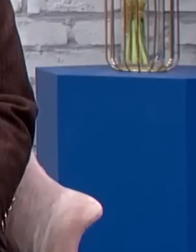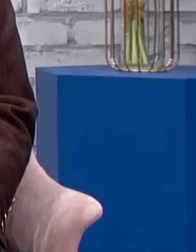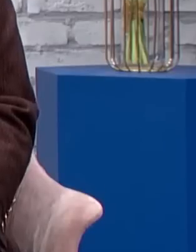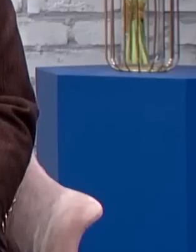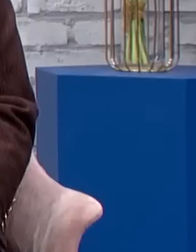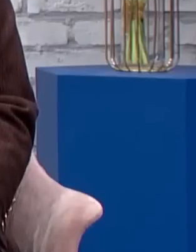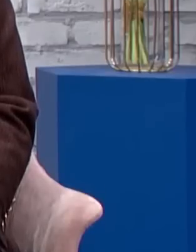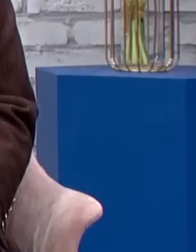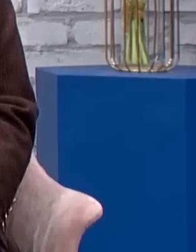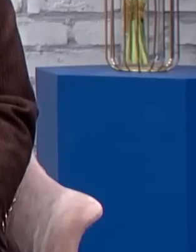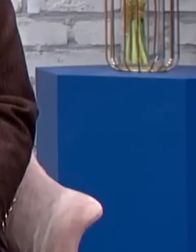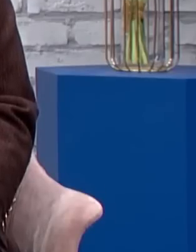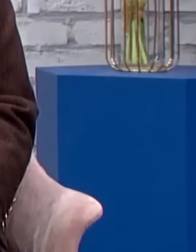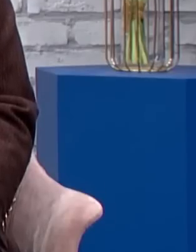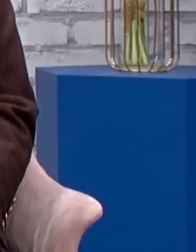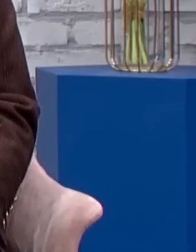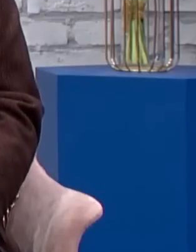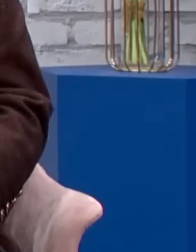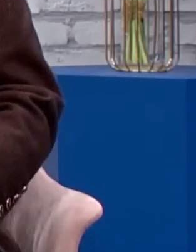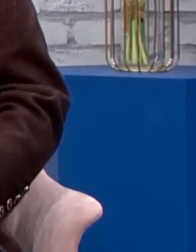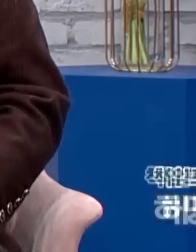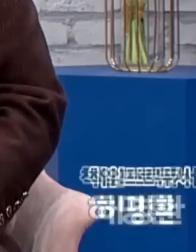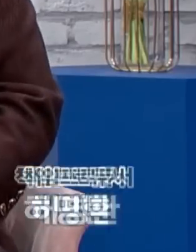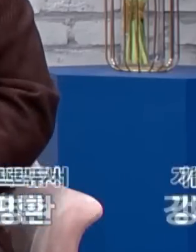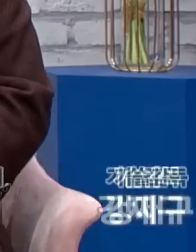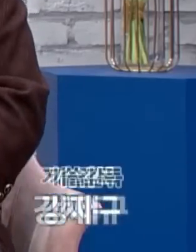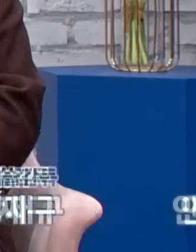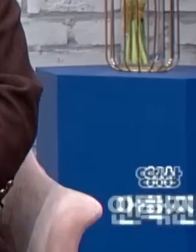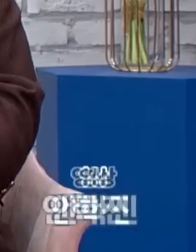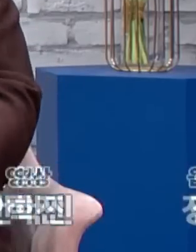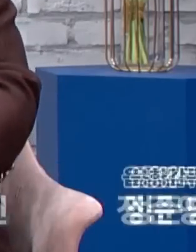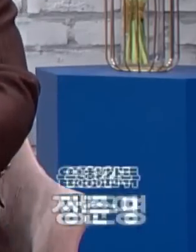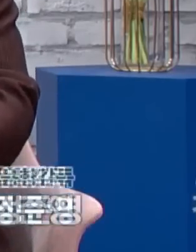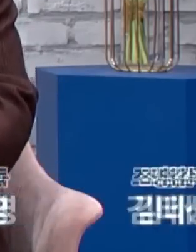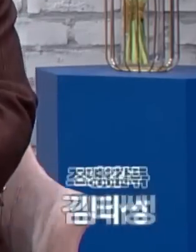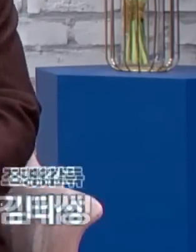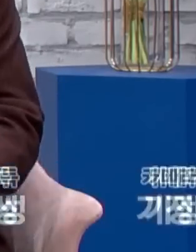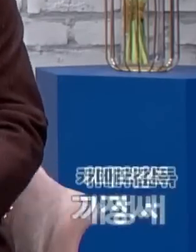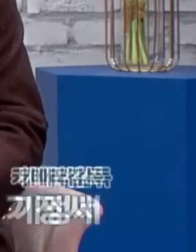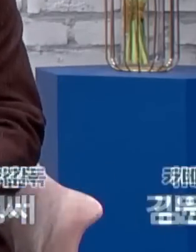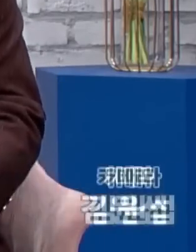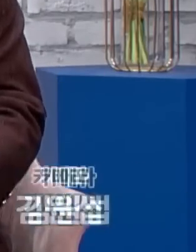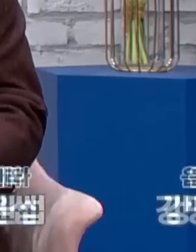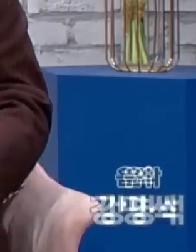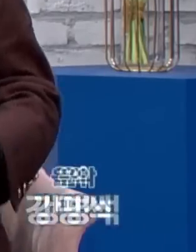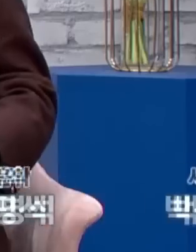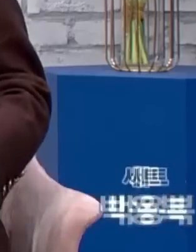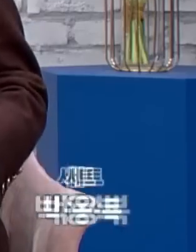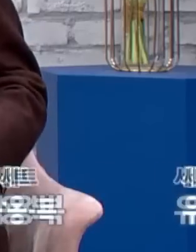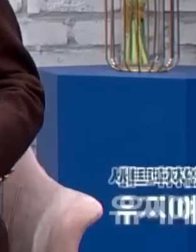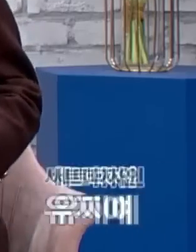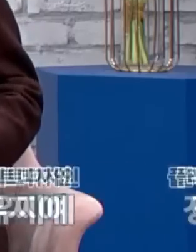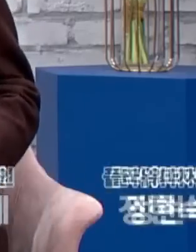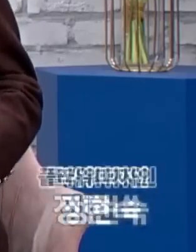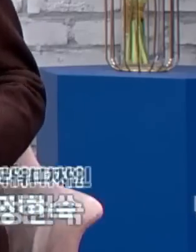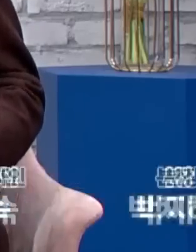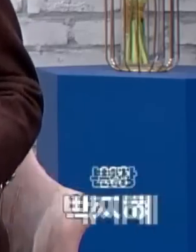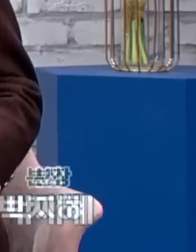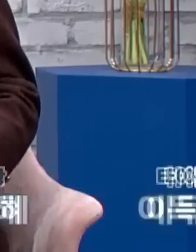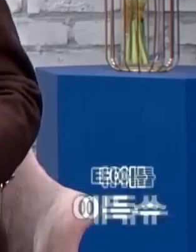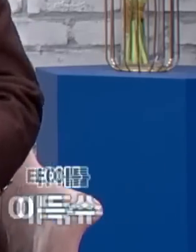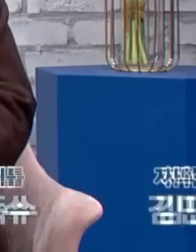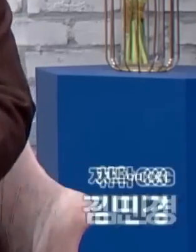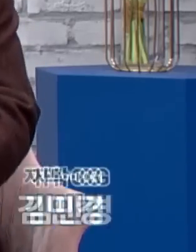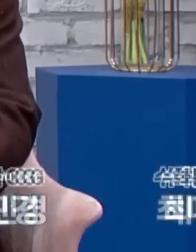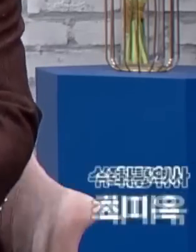하나님 품이 제일 평안하고 제일 따뜻하고 그럼. 제일 안전한 곳이니까 그 품 떠나지 말자고요. 떠나면 네.